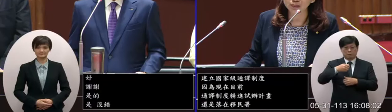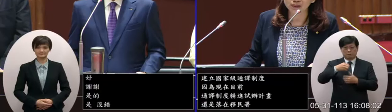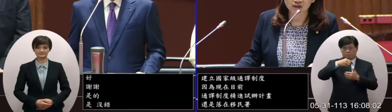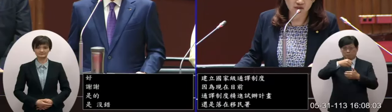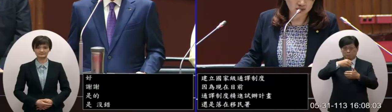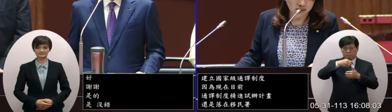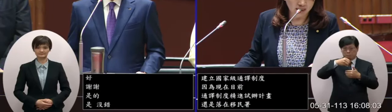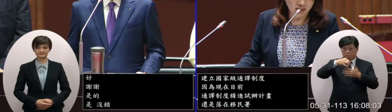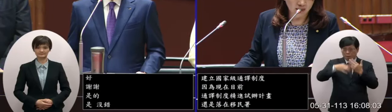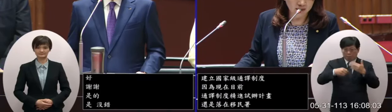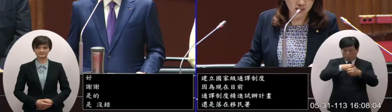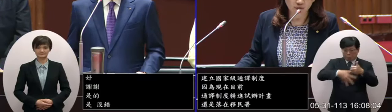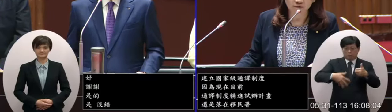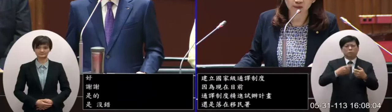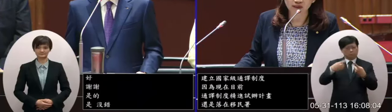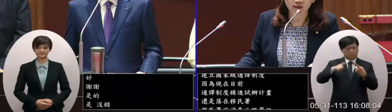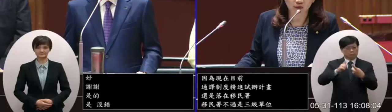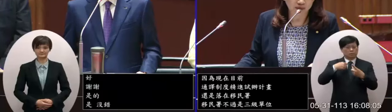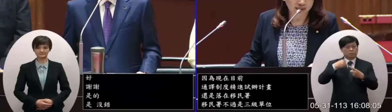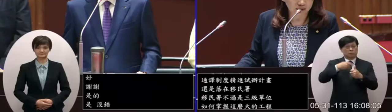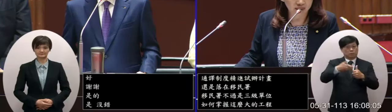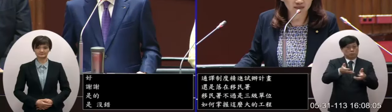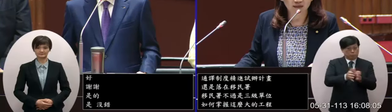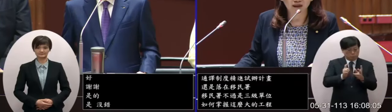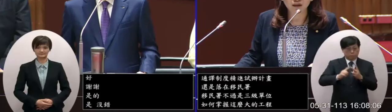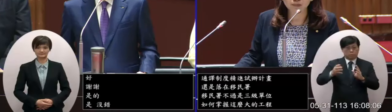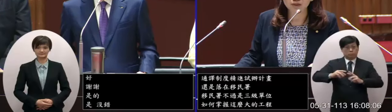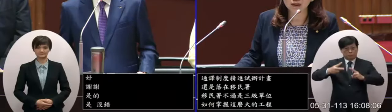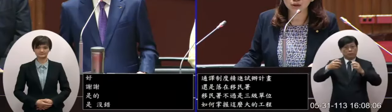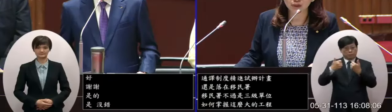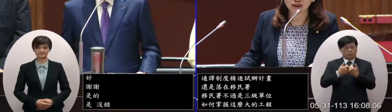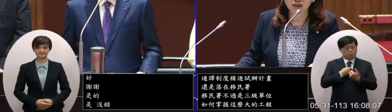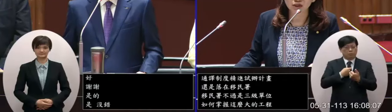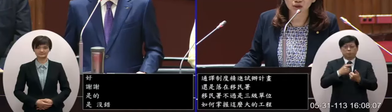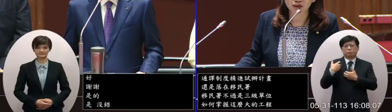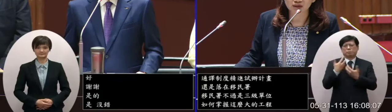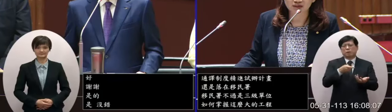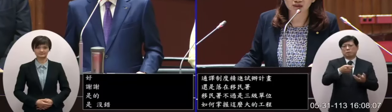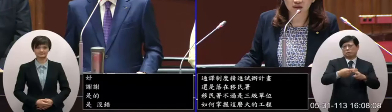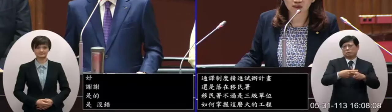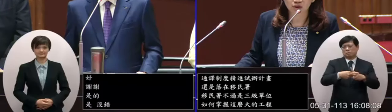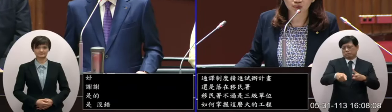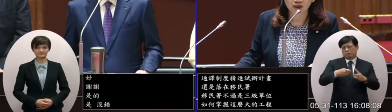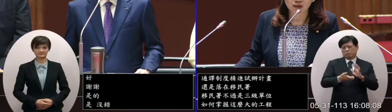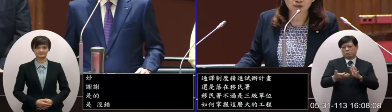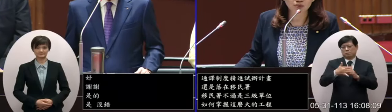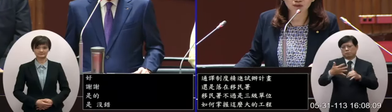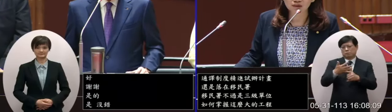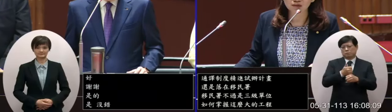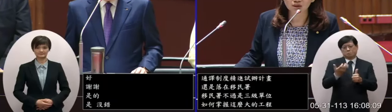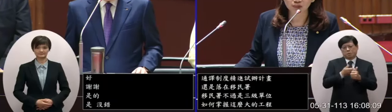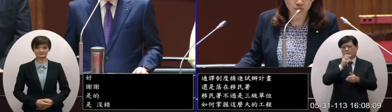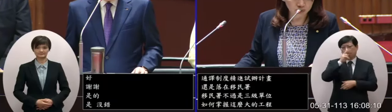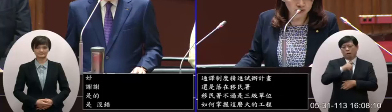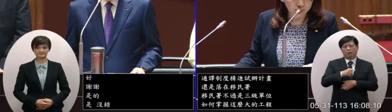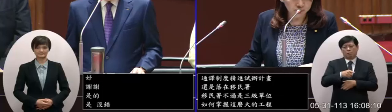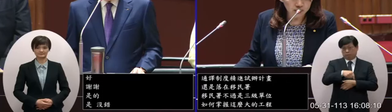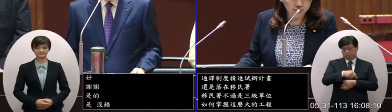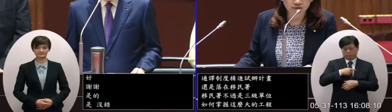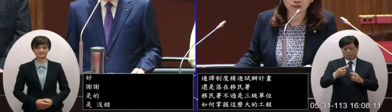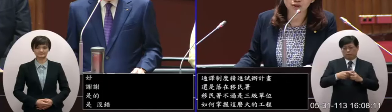像教育部的角色应该也要进来，国发会的角度应该也都要进来，不是丢给一个小小的这个移民署。移民署人力真的是不